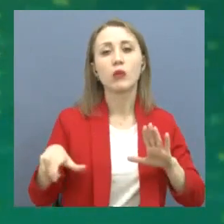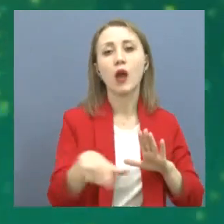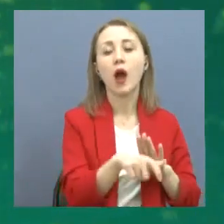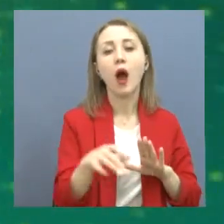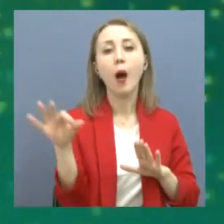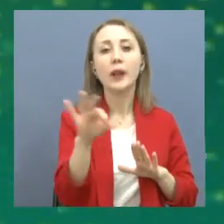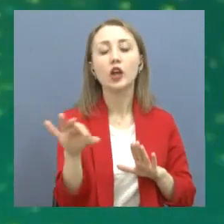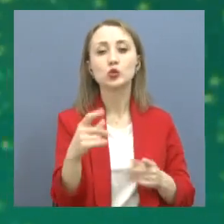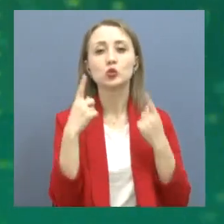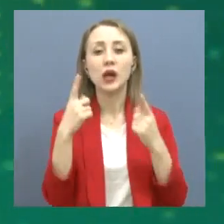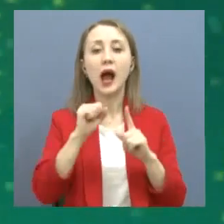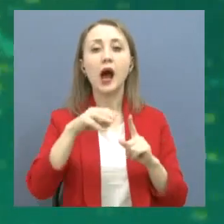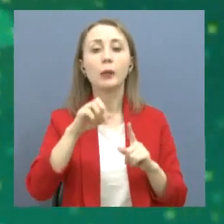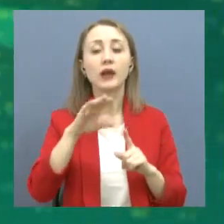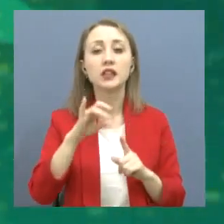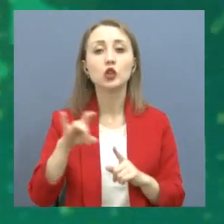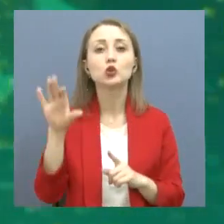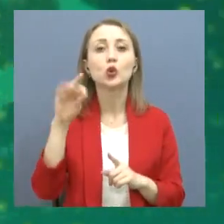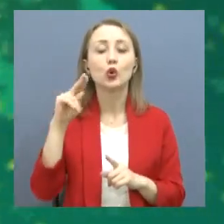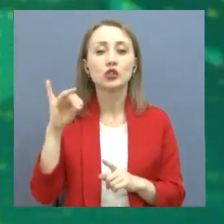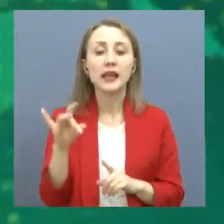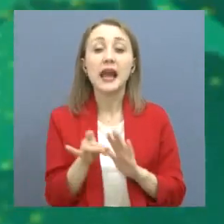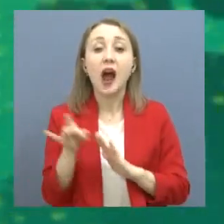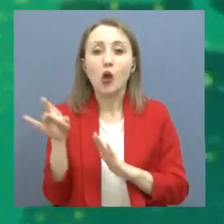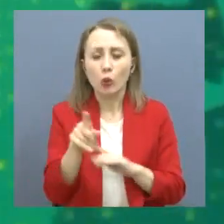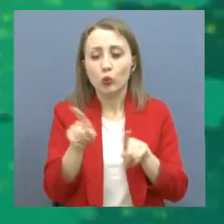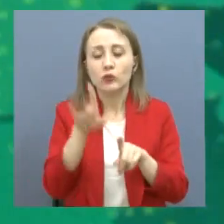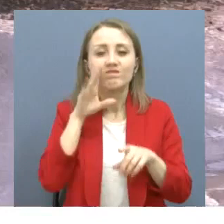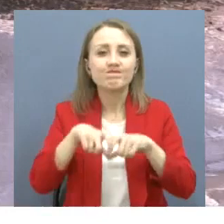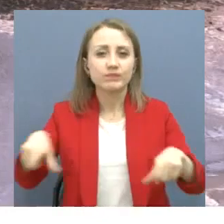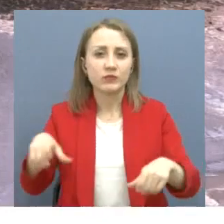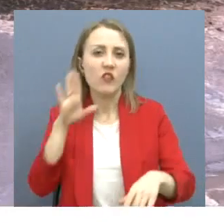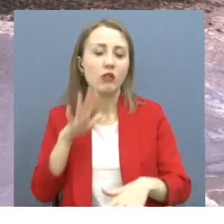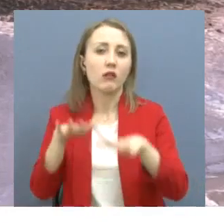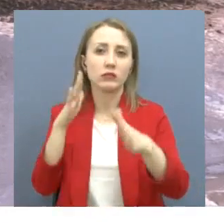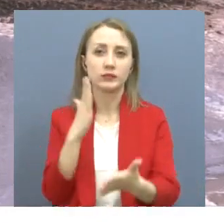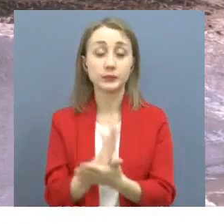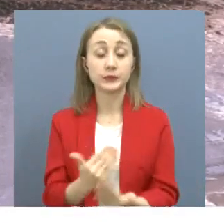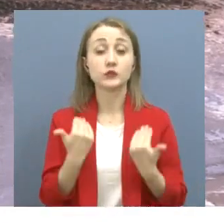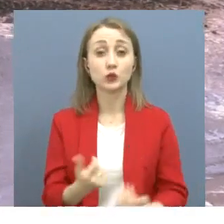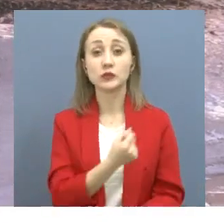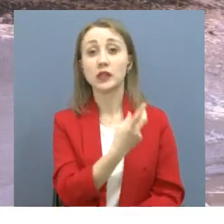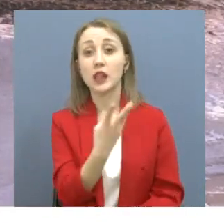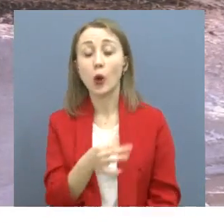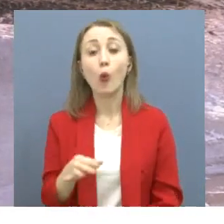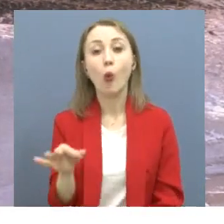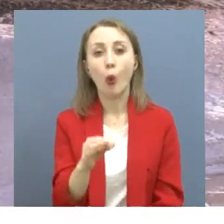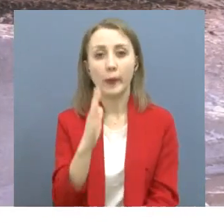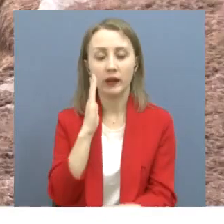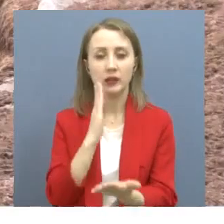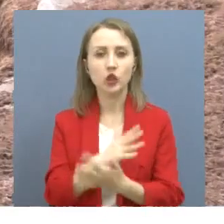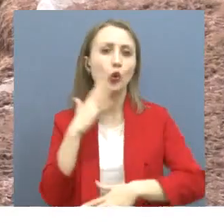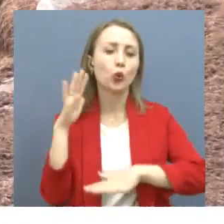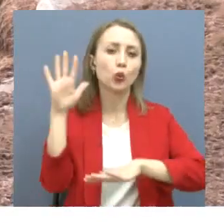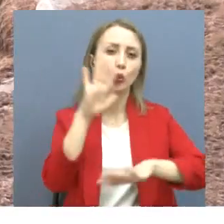значения Атбасар-Сочинская и районного Атбасар-Исингельды. Сегодня в некоторых регионах области прогнозируется